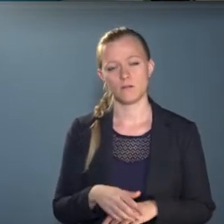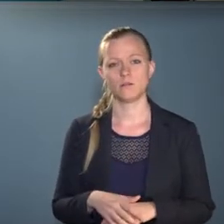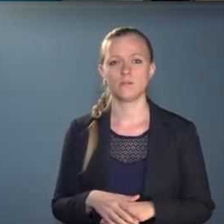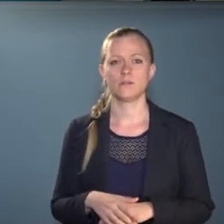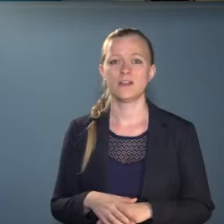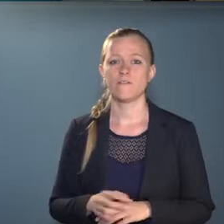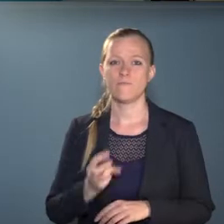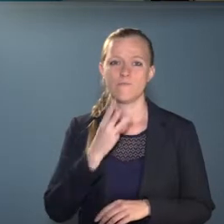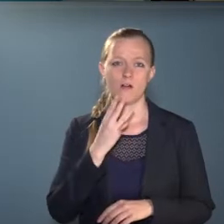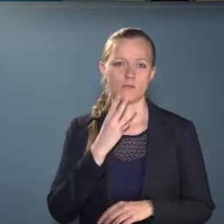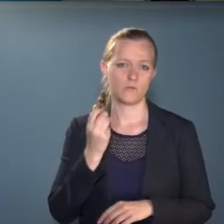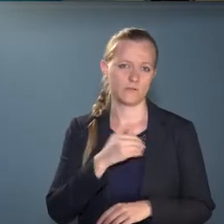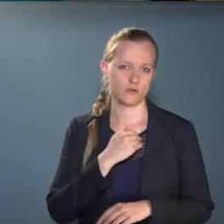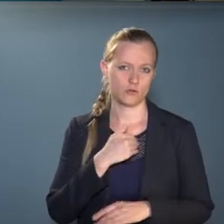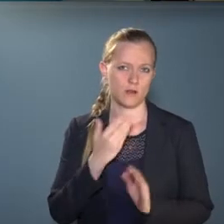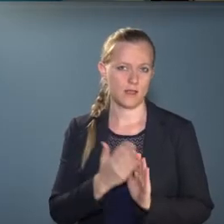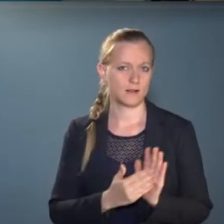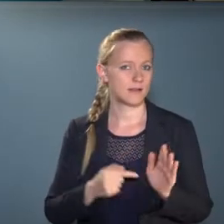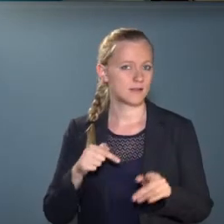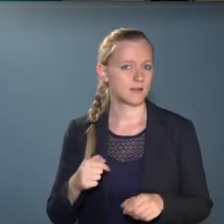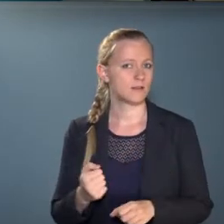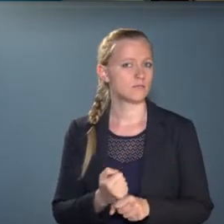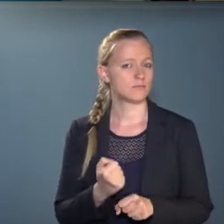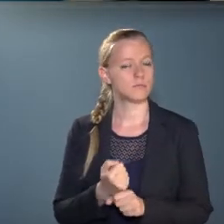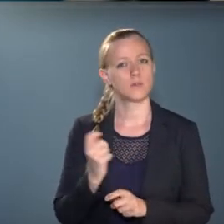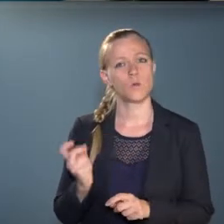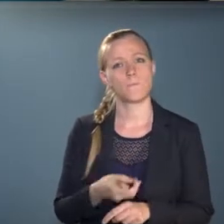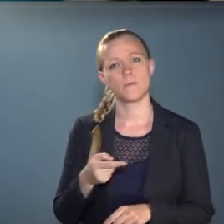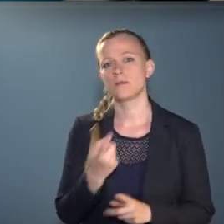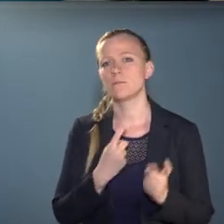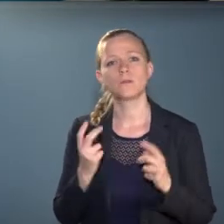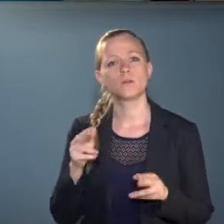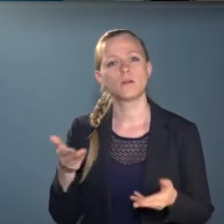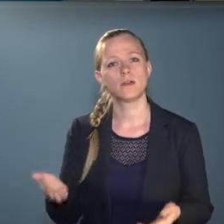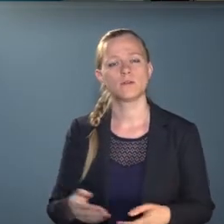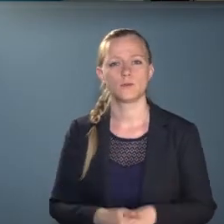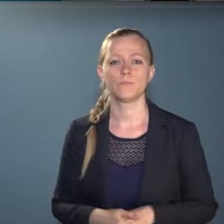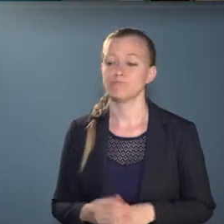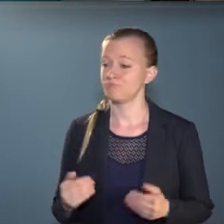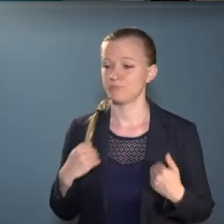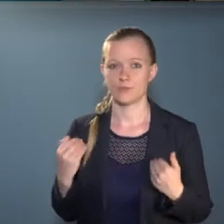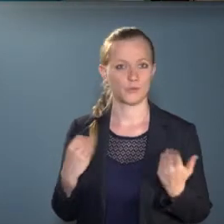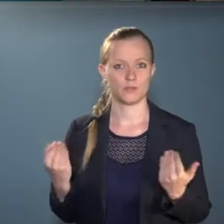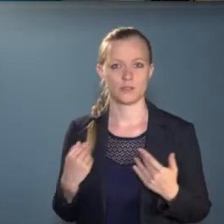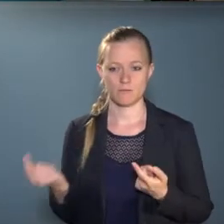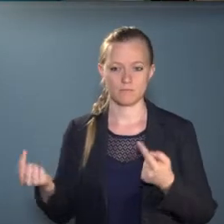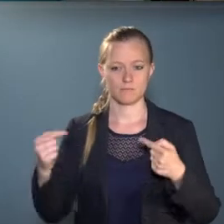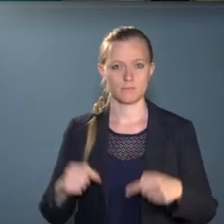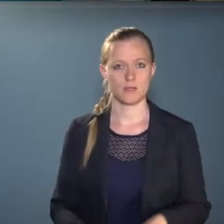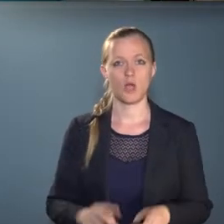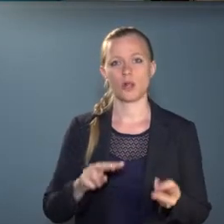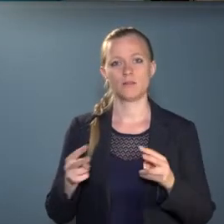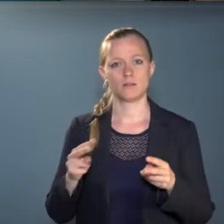egy Waldorf iskola kezdte meg működését Kőbányán. Mit gondol erről? Én örültem annak, hogy megjelenik Kőbányán